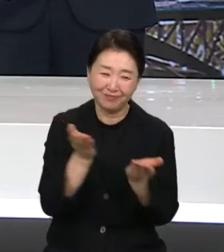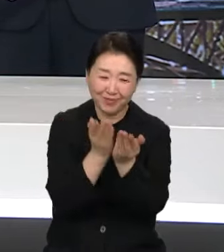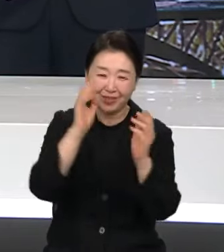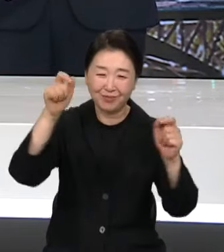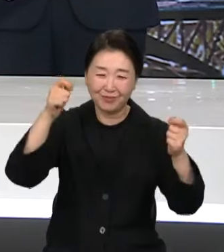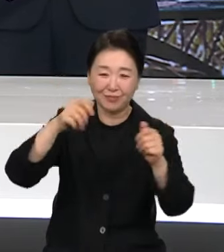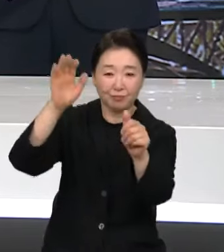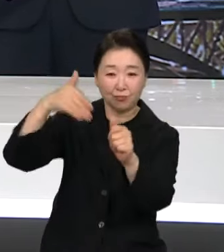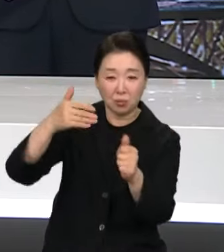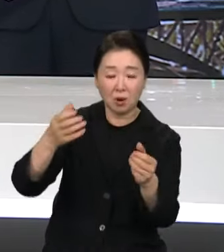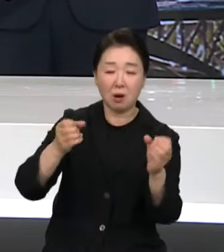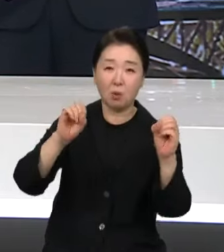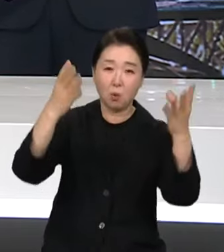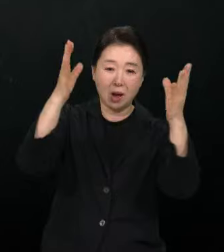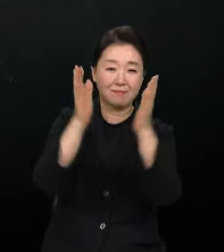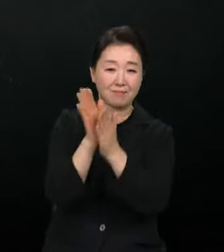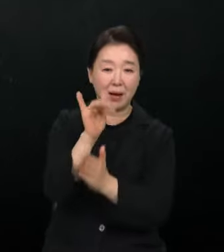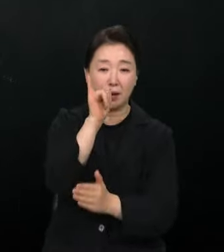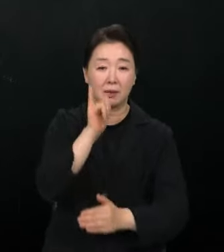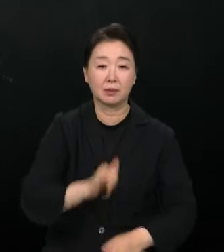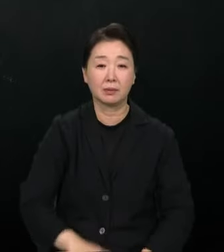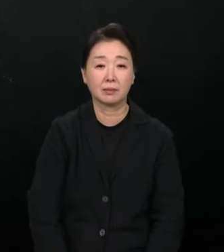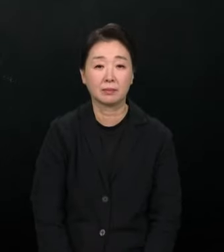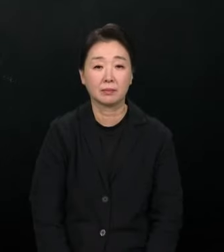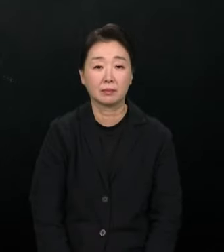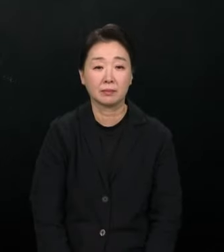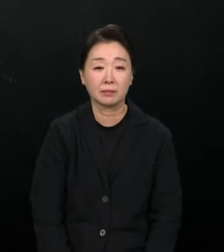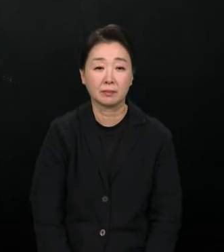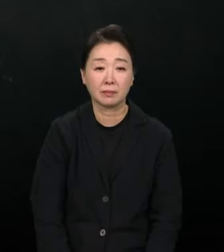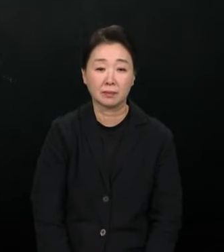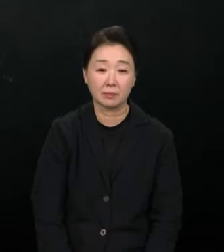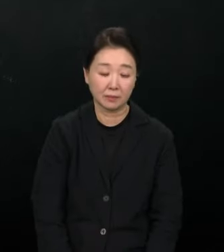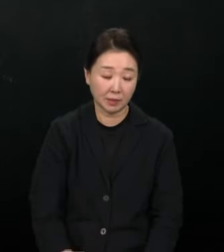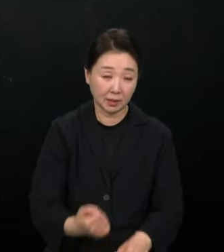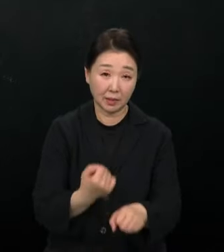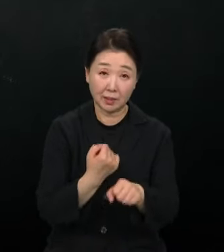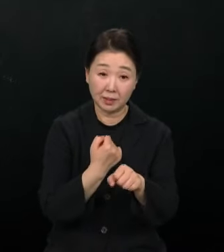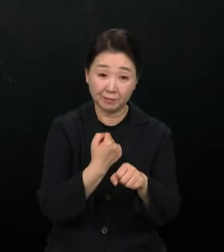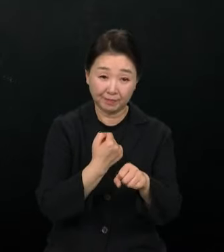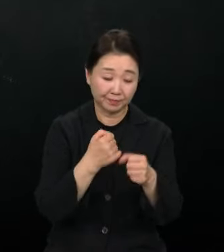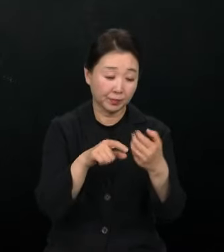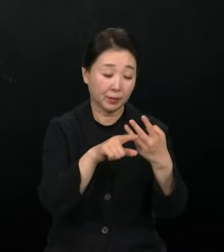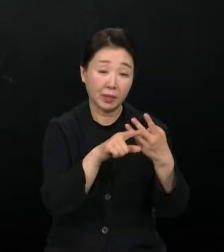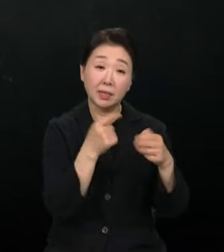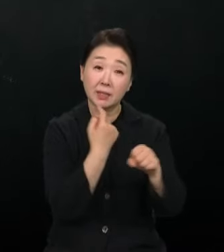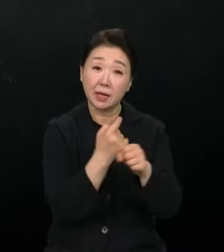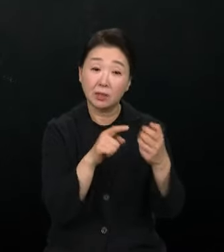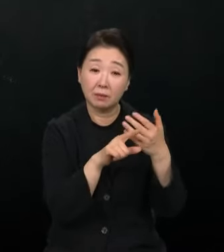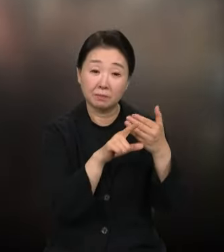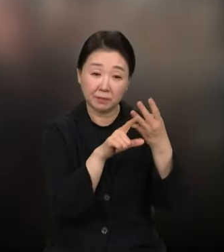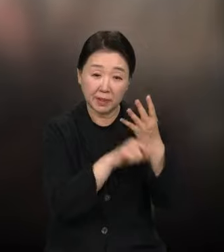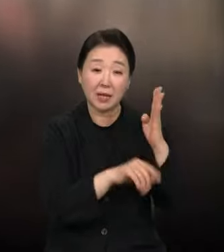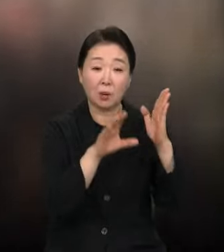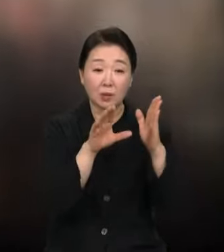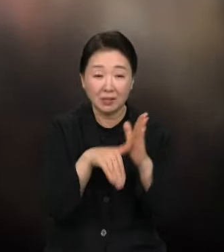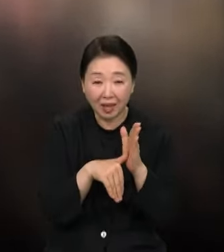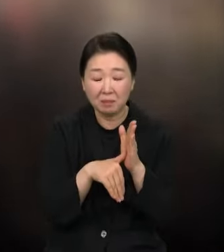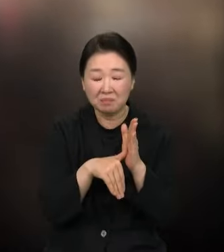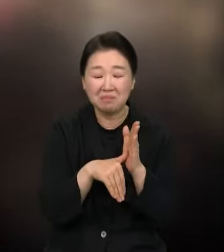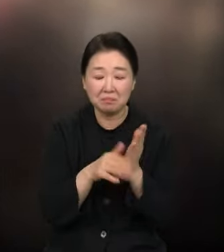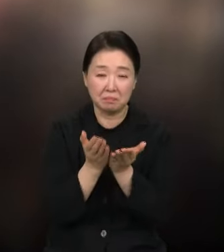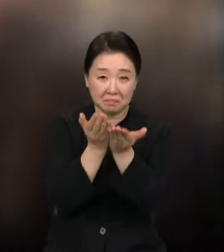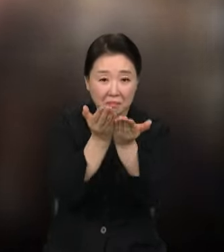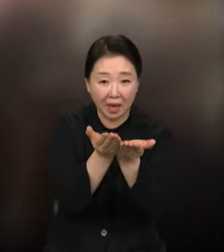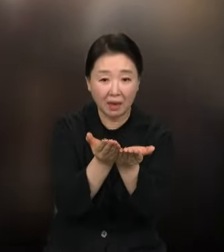김희란 기자입니다 지난해 4월 경인 아랍의 길입니다 성대한 유람선 파티가